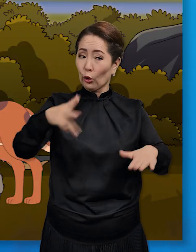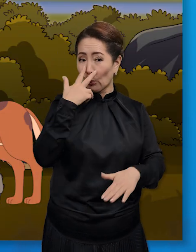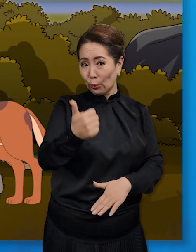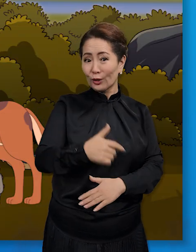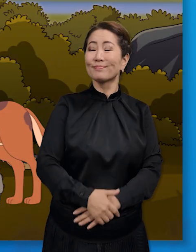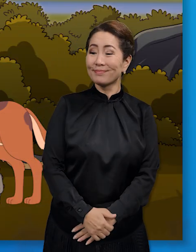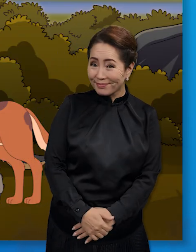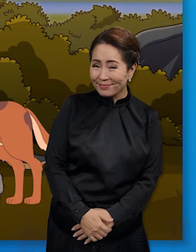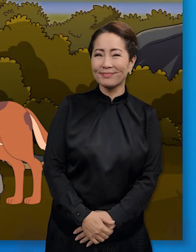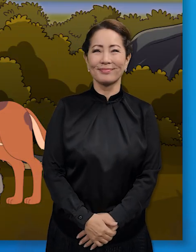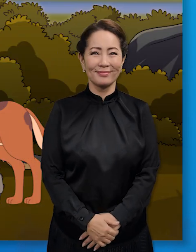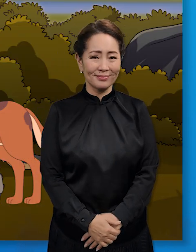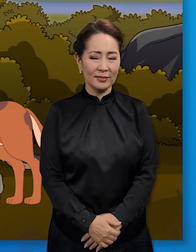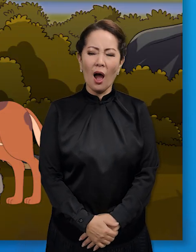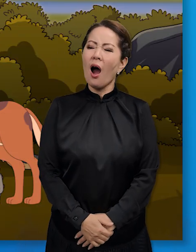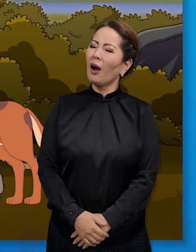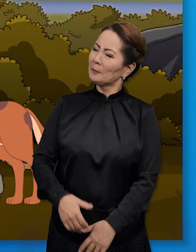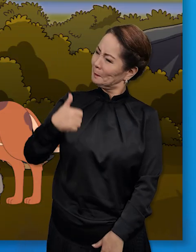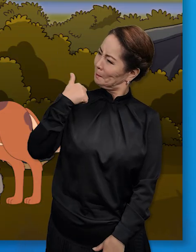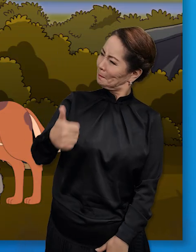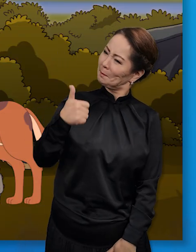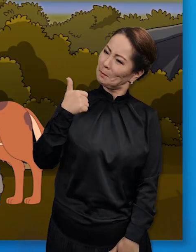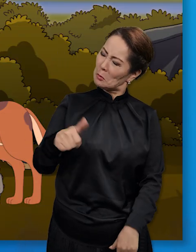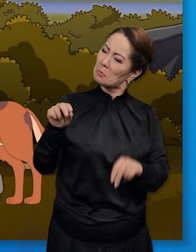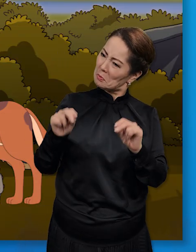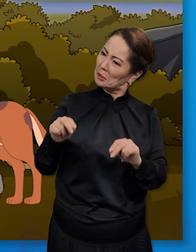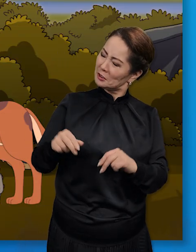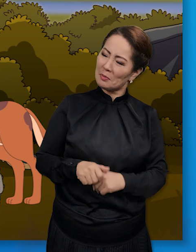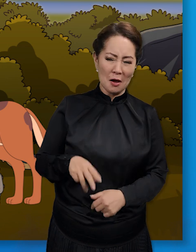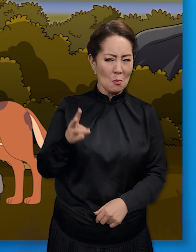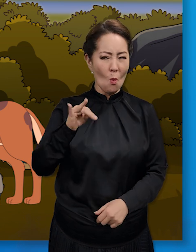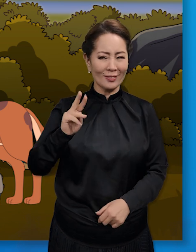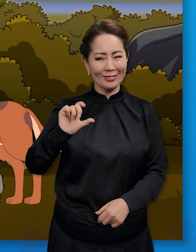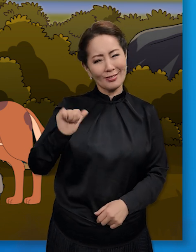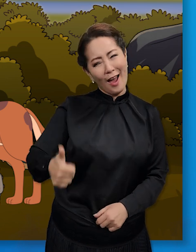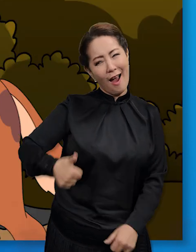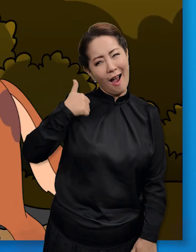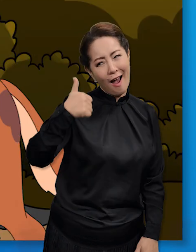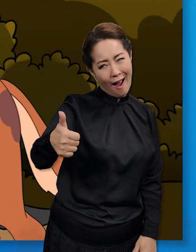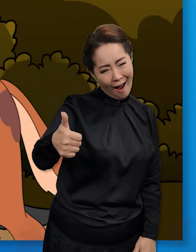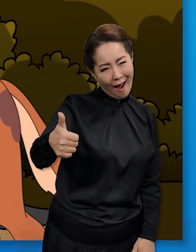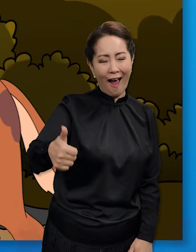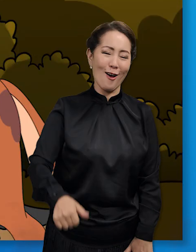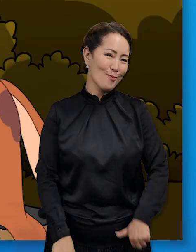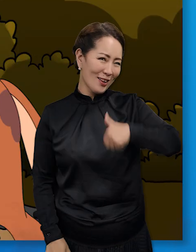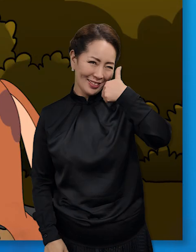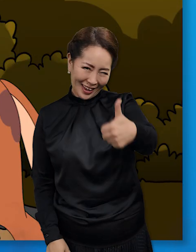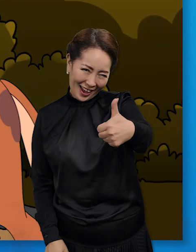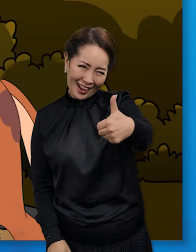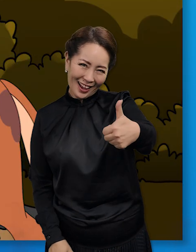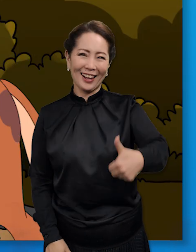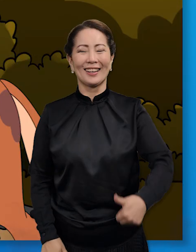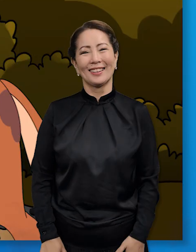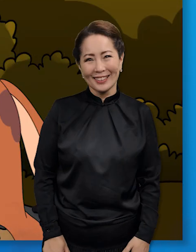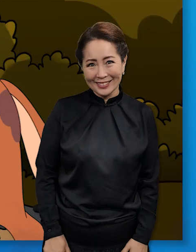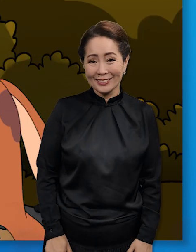Болч дээ. Мундаг шүү басар минь. Мундаг. Оо нэрэ манай энэ